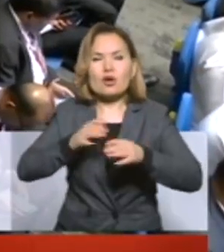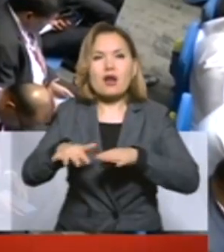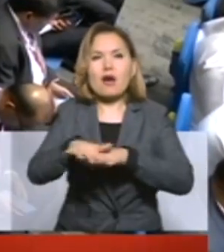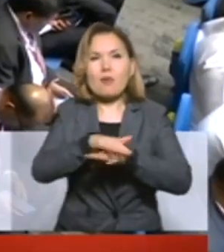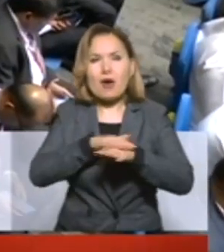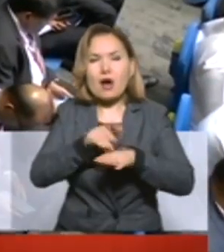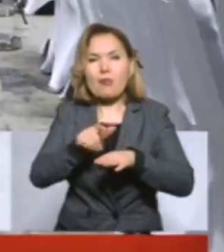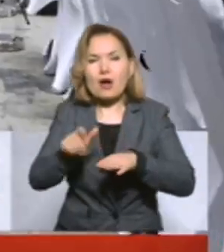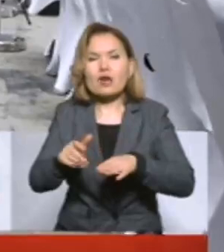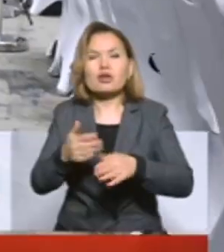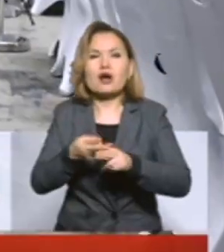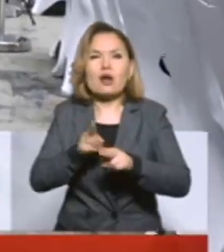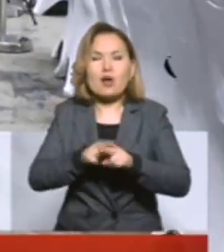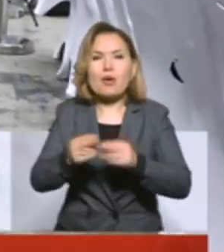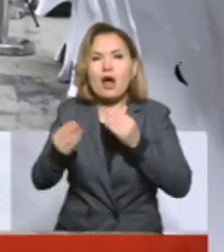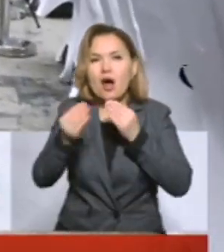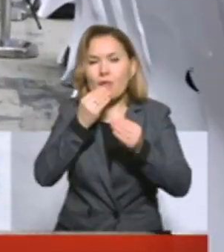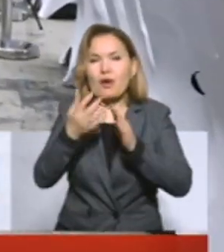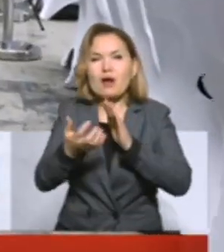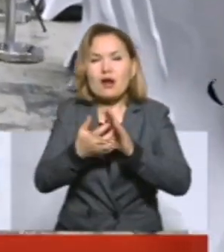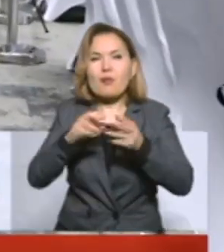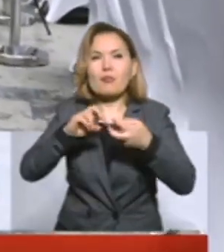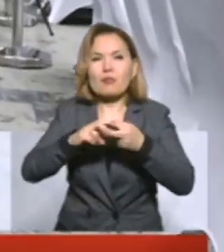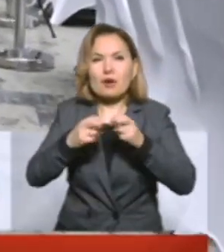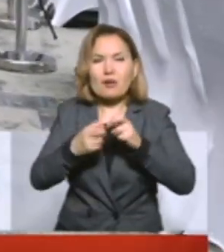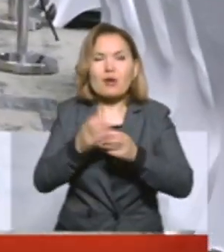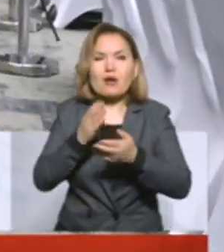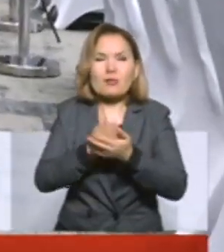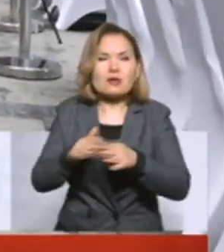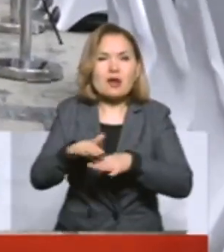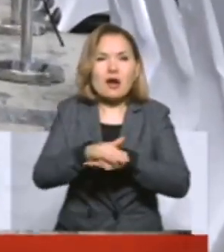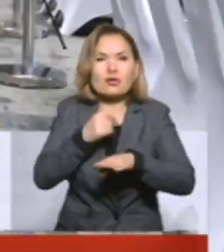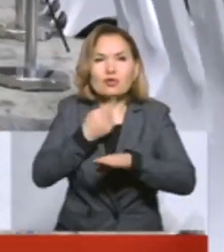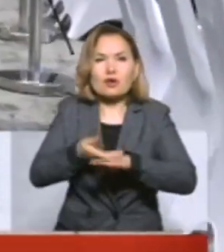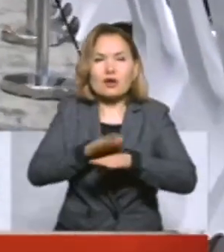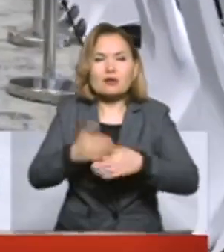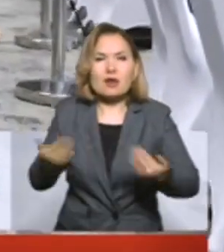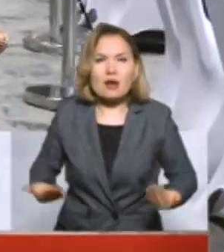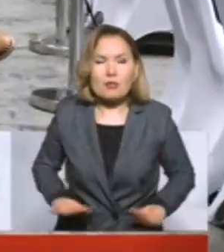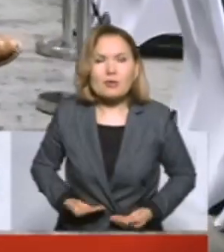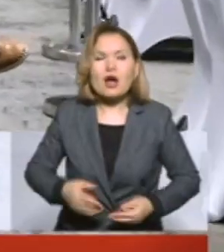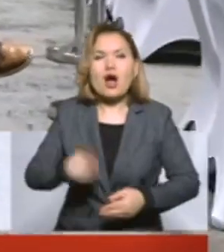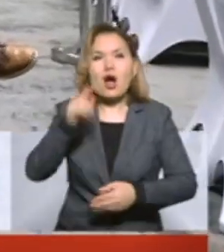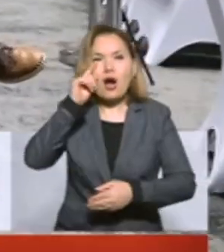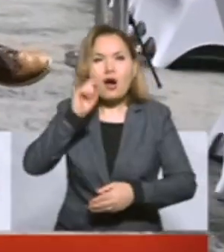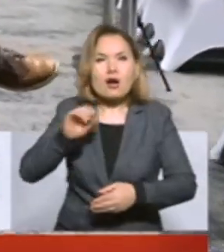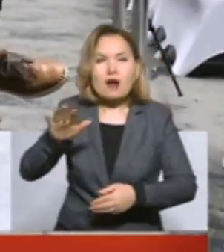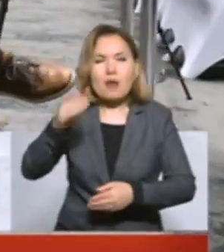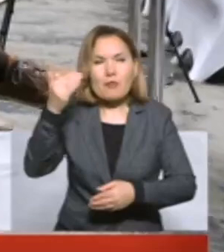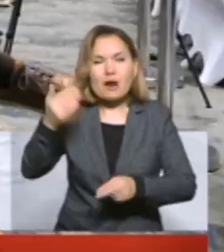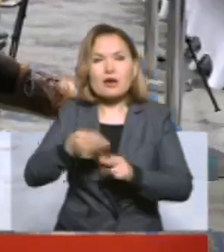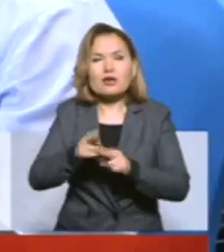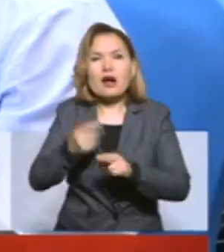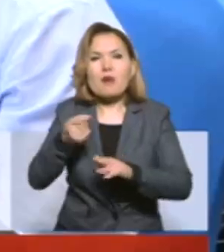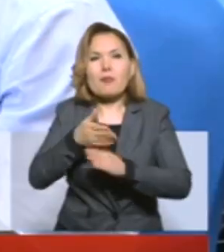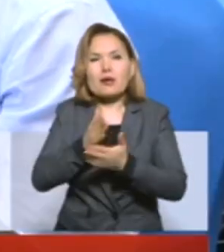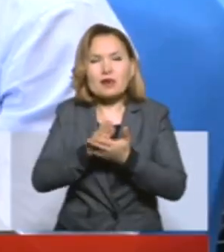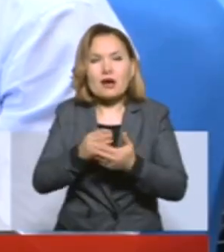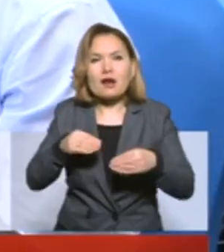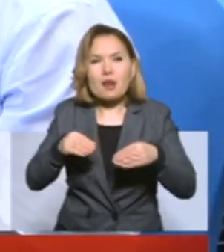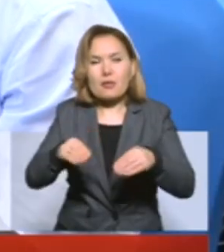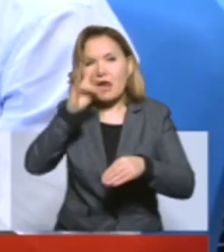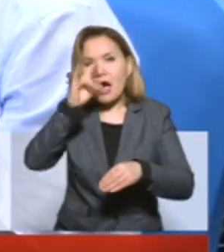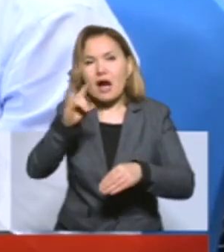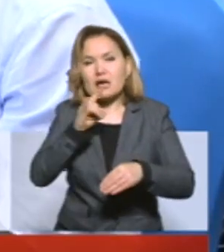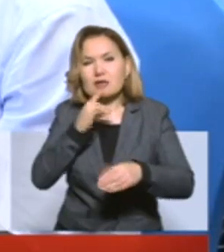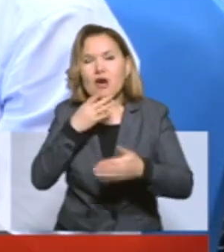тұрғындардың шамамен 1/3 бөлігі әлі де азық-түлік тапшылығын сезініп отыр. Орталық Азияда бидай өндіру бойынша жетекші ел саналатын